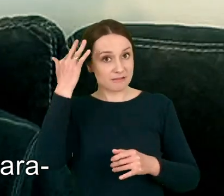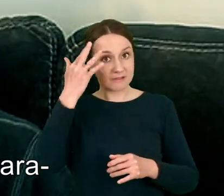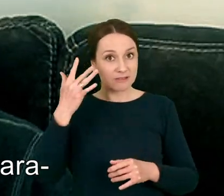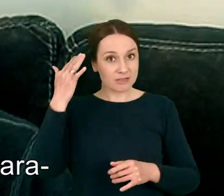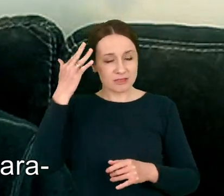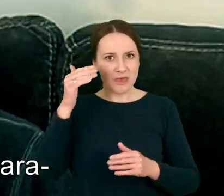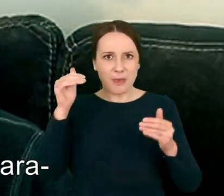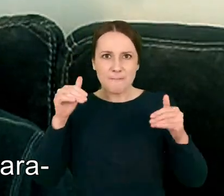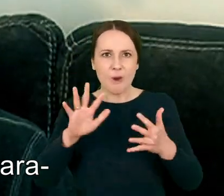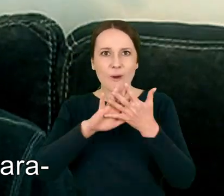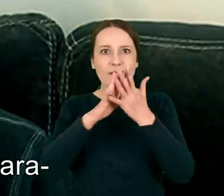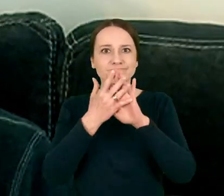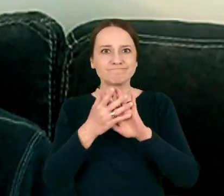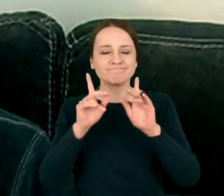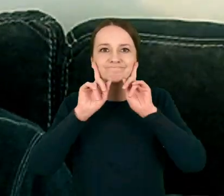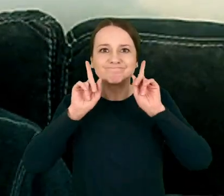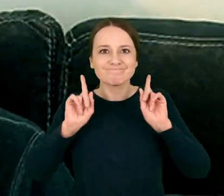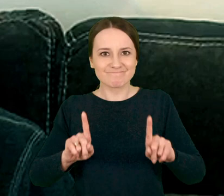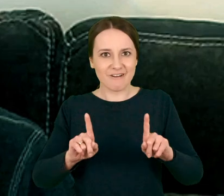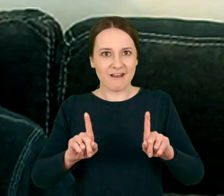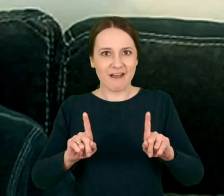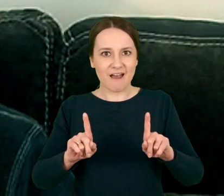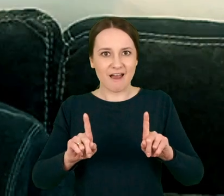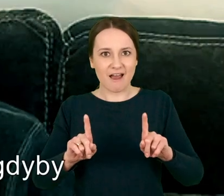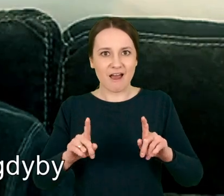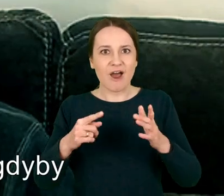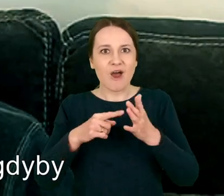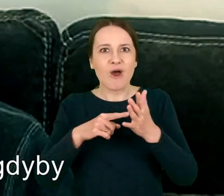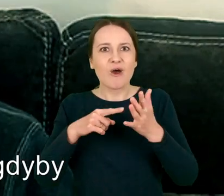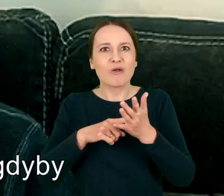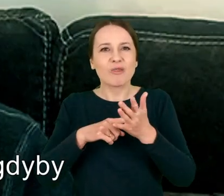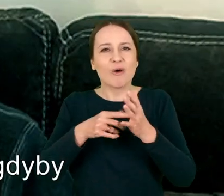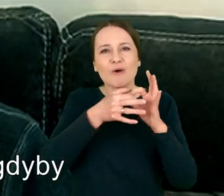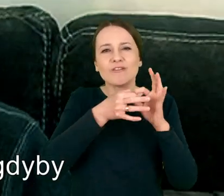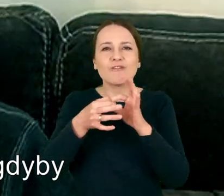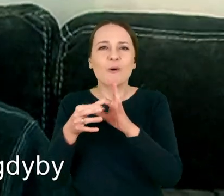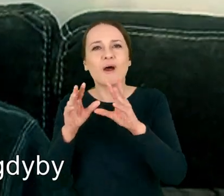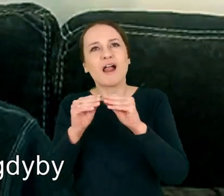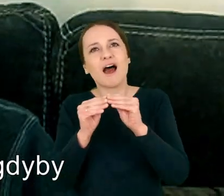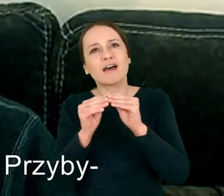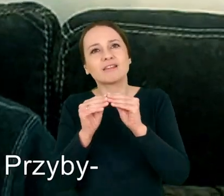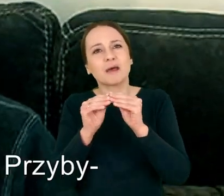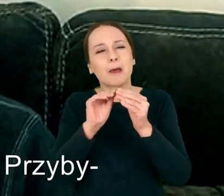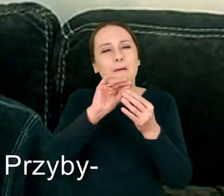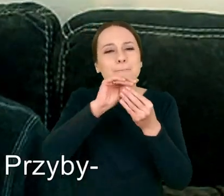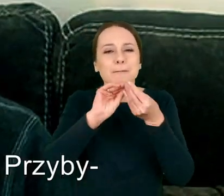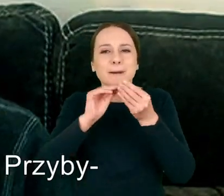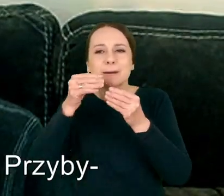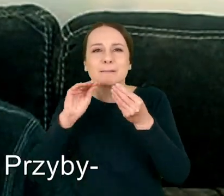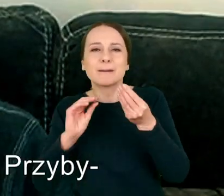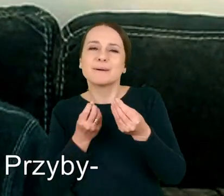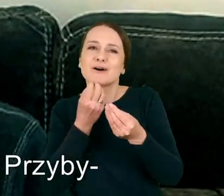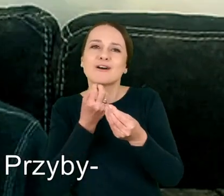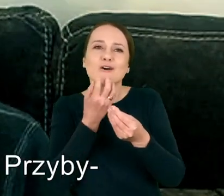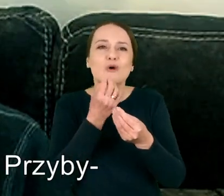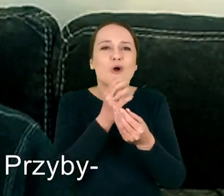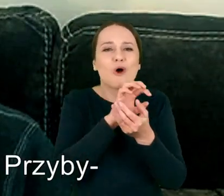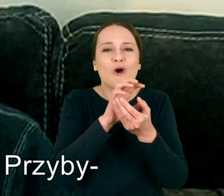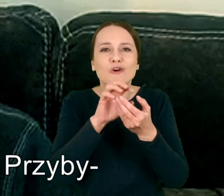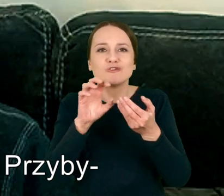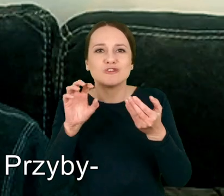dziergana w rozkoszy arabeski, gdybyś bodaj raz, ach, gdyby sycić swą chuć jak